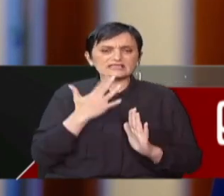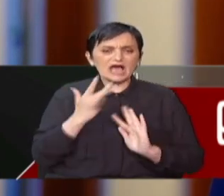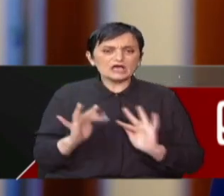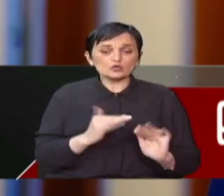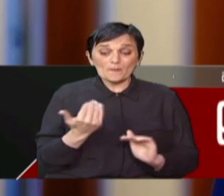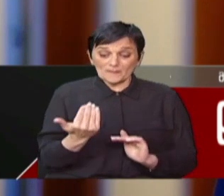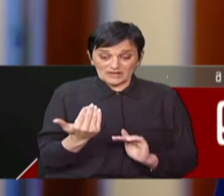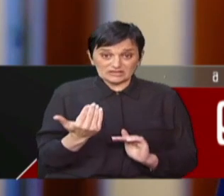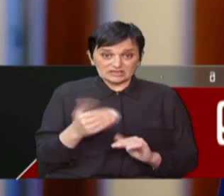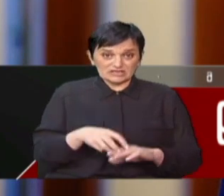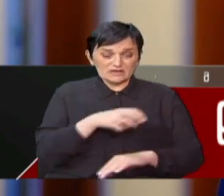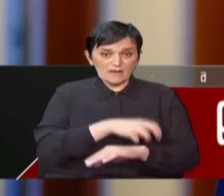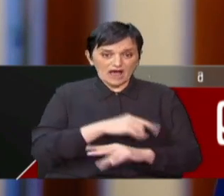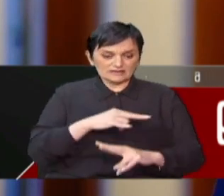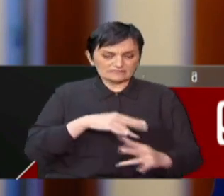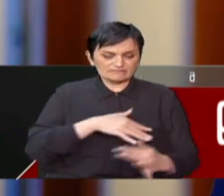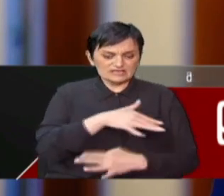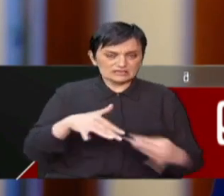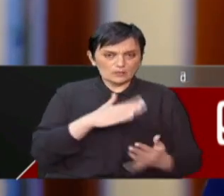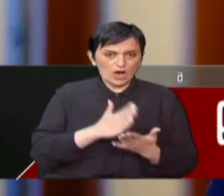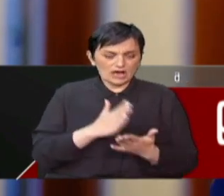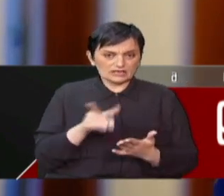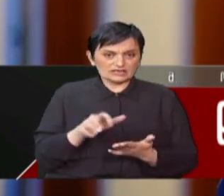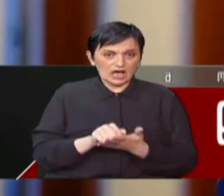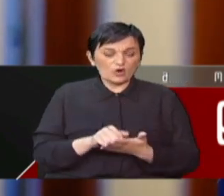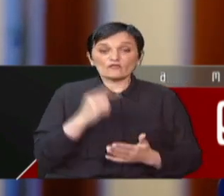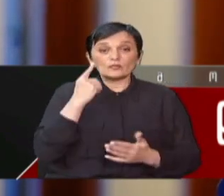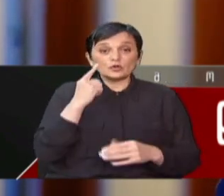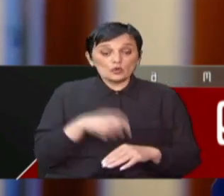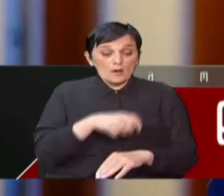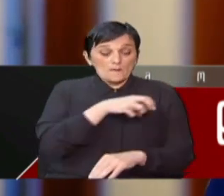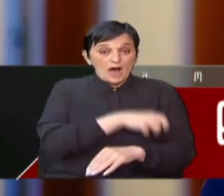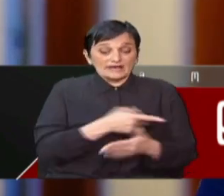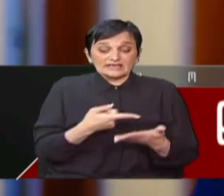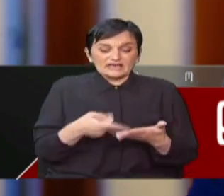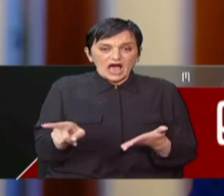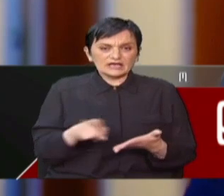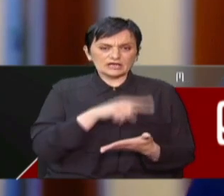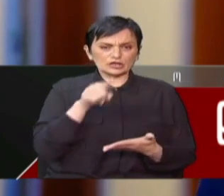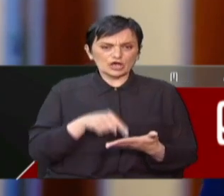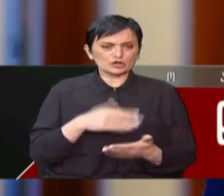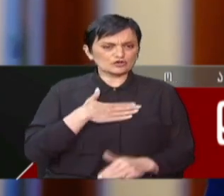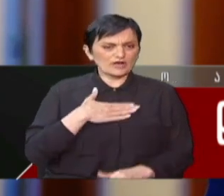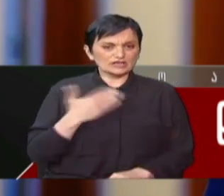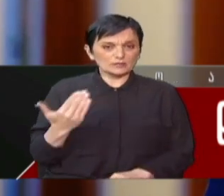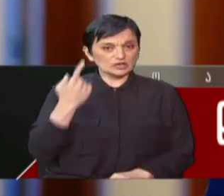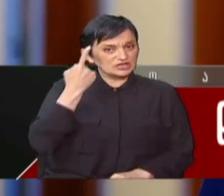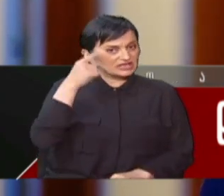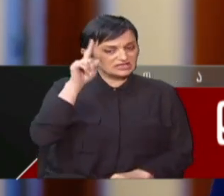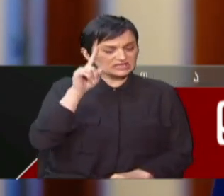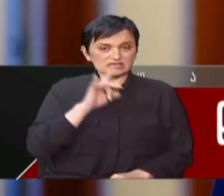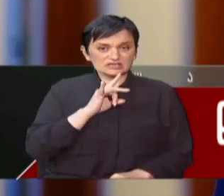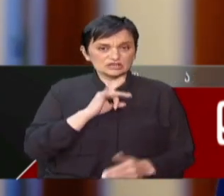მისივე პარტიის საბოტირებით არის დაკავებული. ვფიქრობ, რომ პარტიისგან გარიცხვის საკითხი ჩვენი მხრიდან ინიცირებული არ